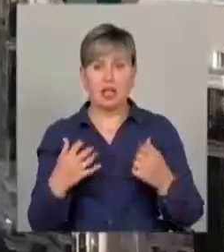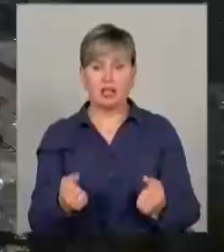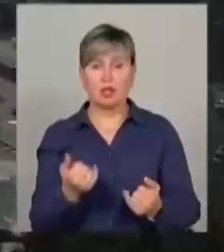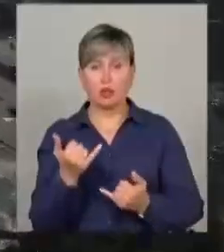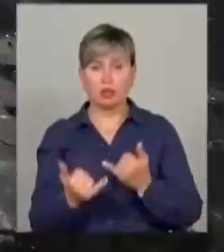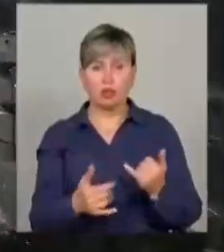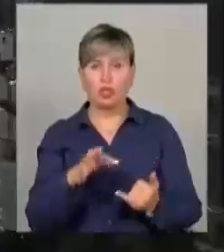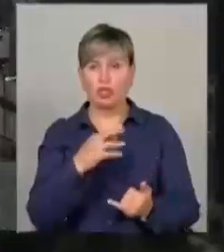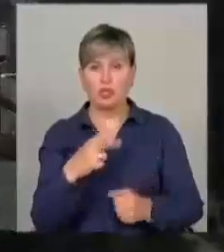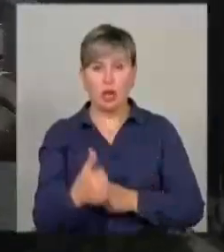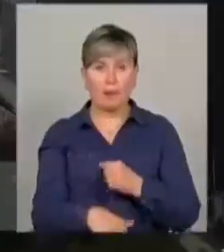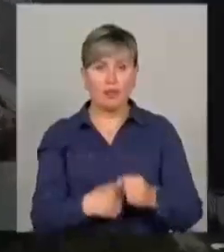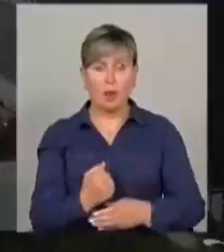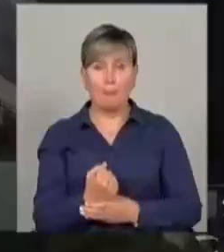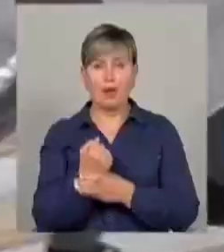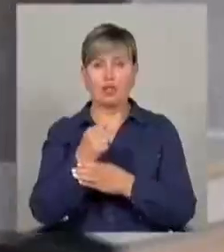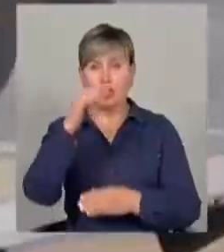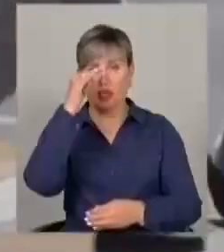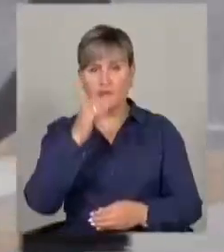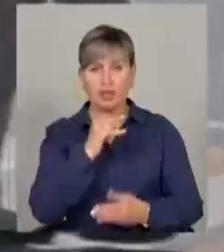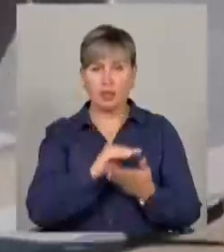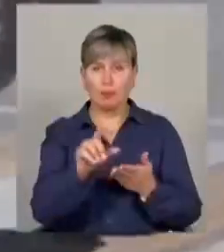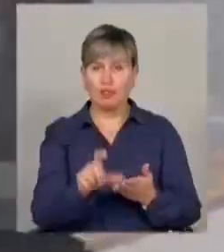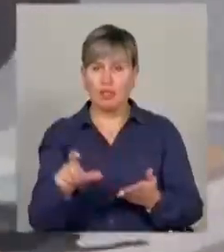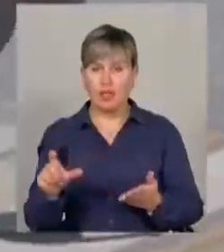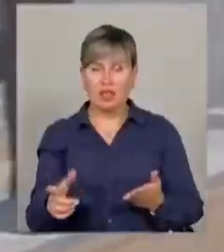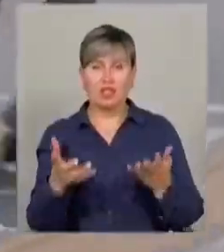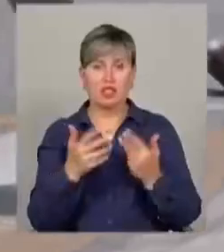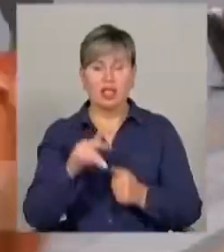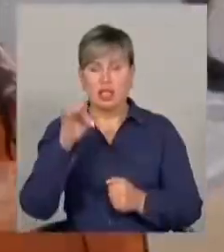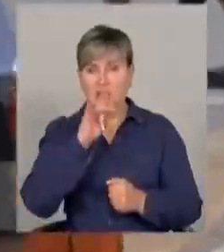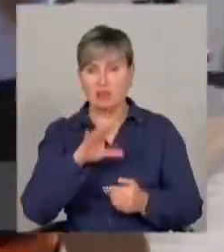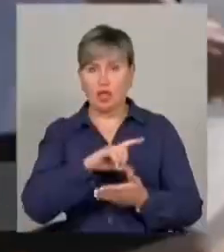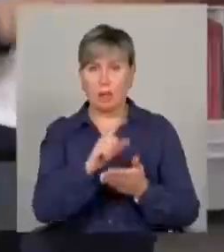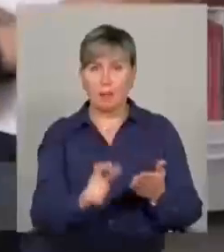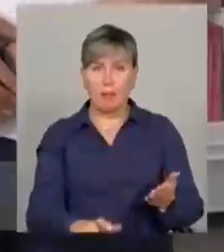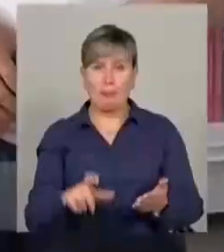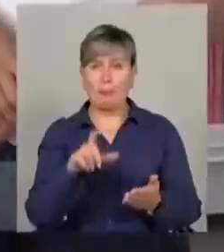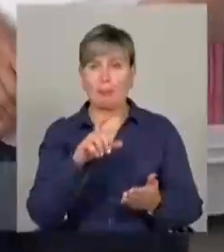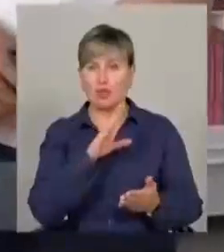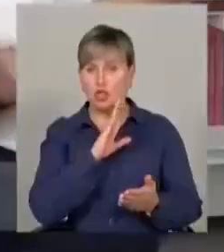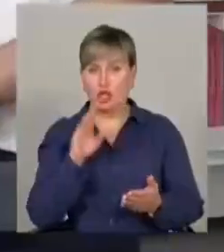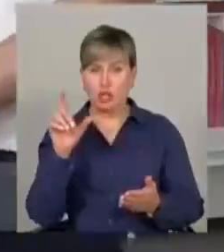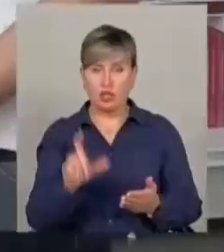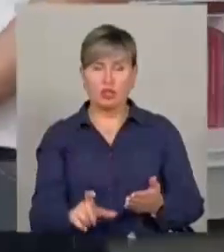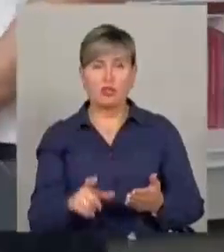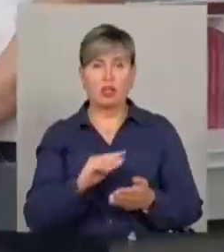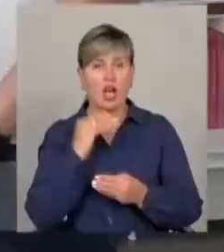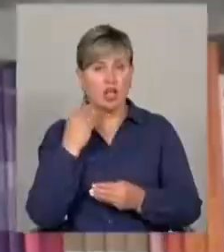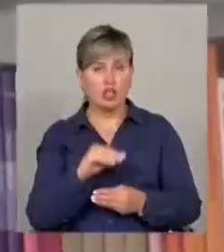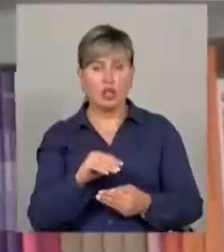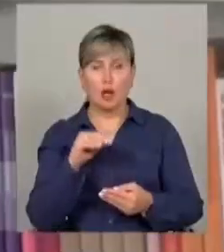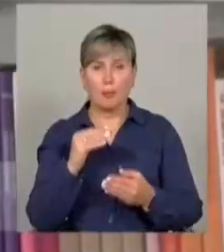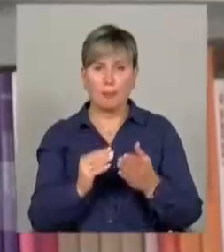услуги нормальные материальная поддержка казахстанских писателей считает известное поэтесса Сауле дос-шан обеспечит издание качественного